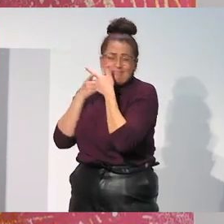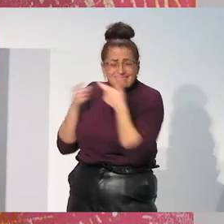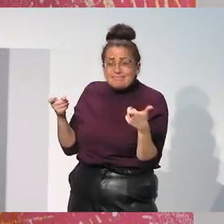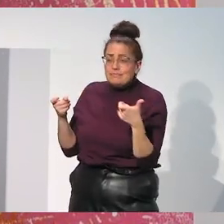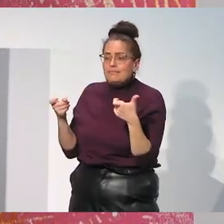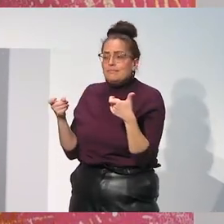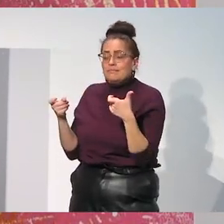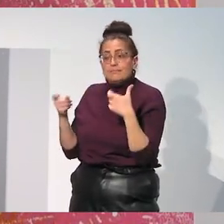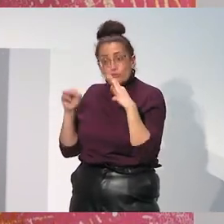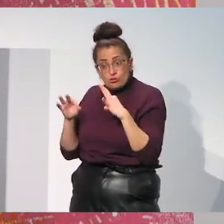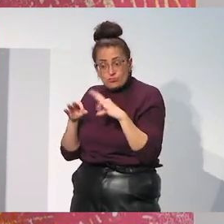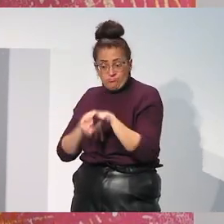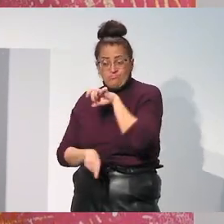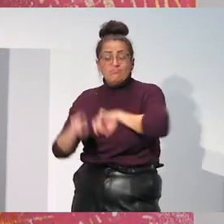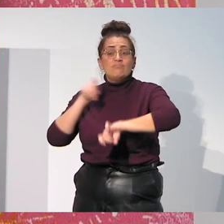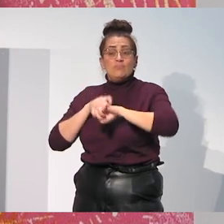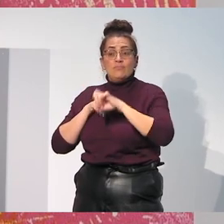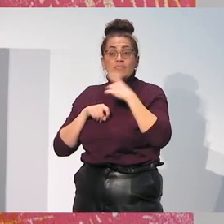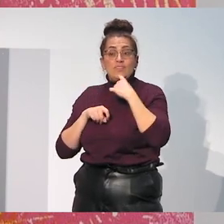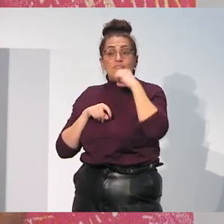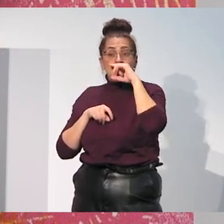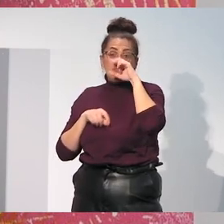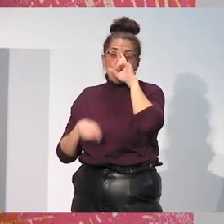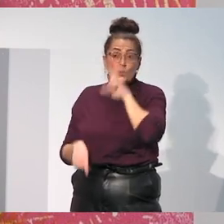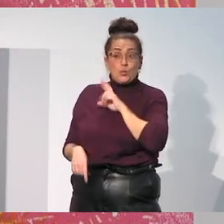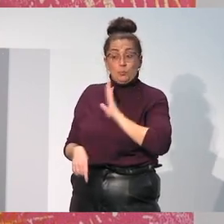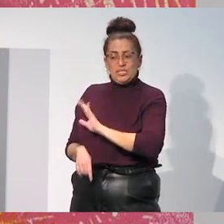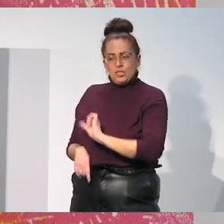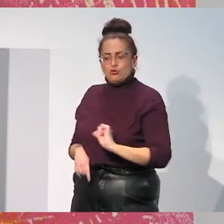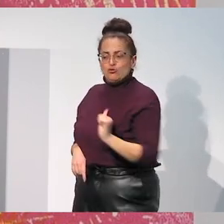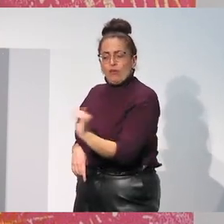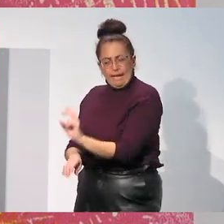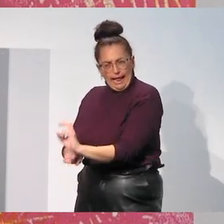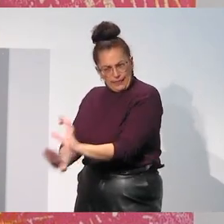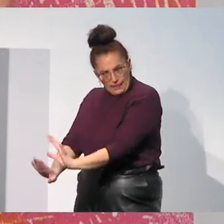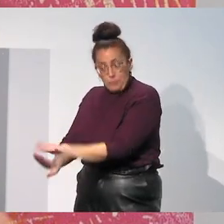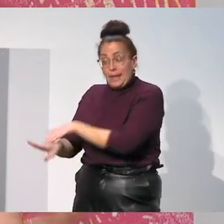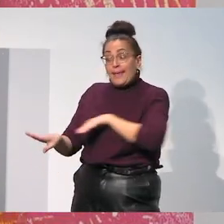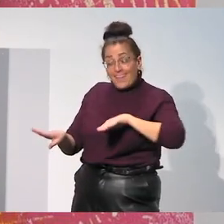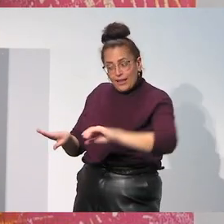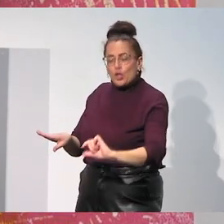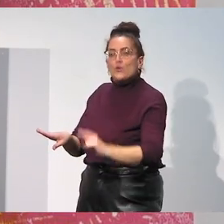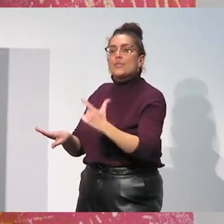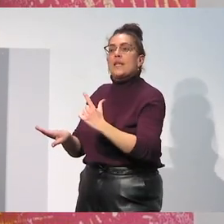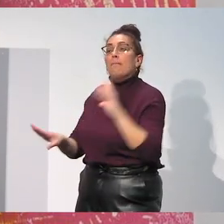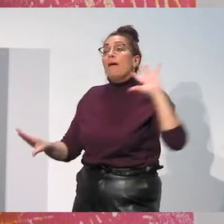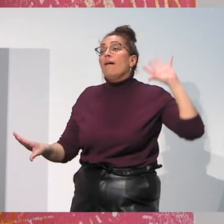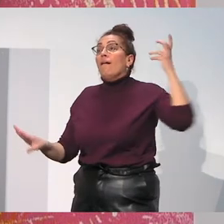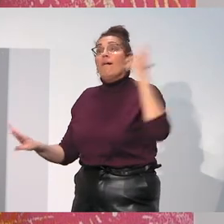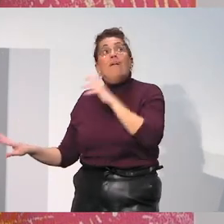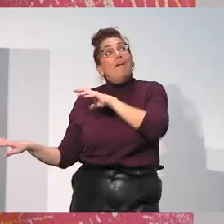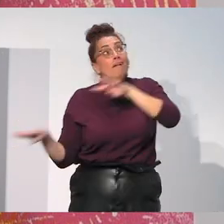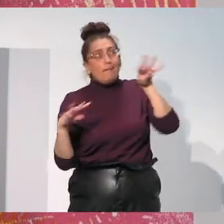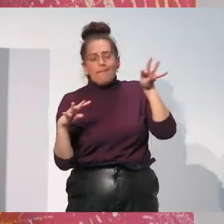dans l'histoire, gardent leur propre religion locale et en fait arrivent à combiner un peu les deux.